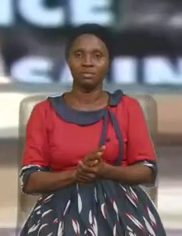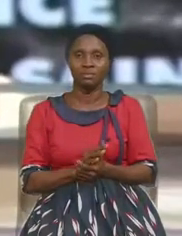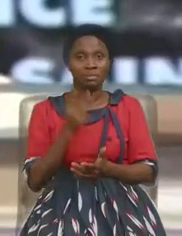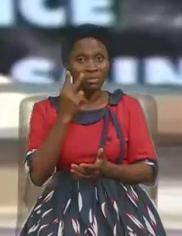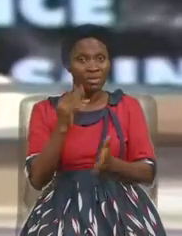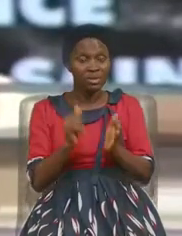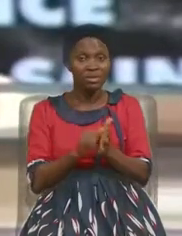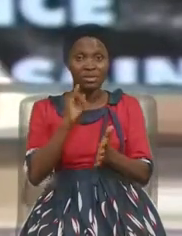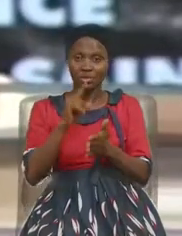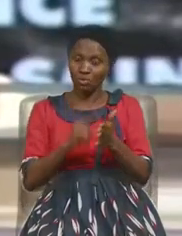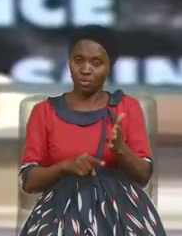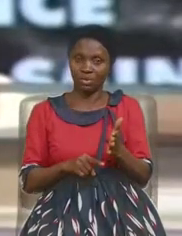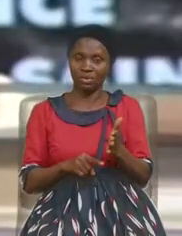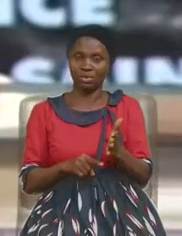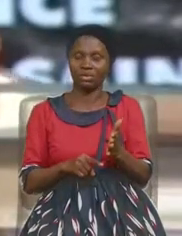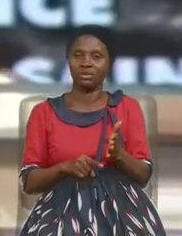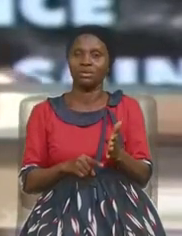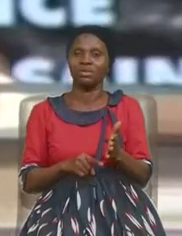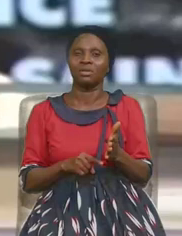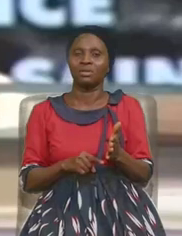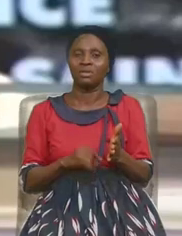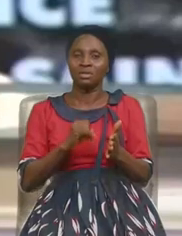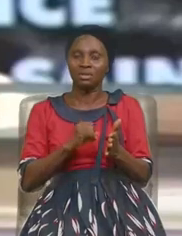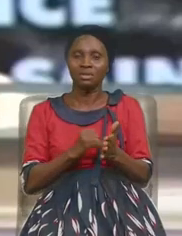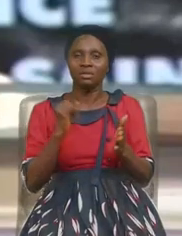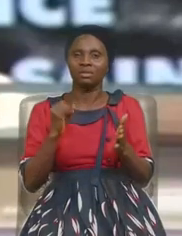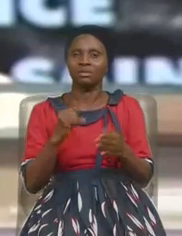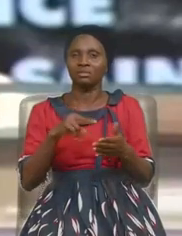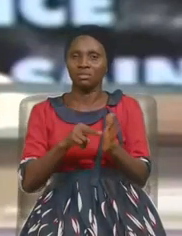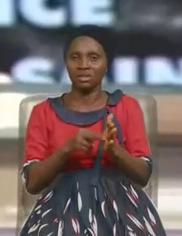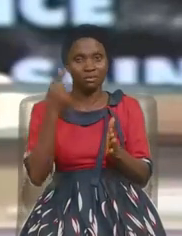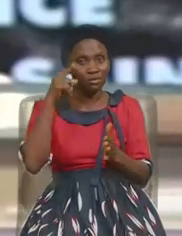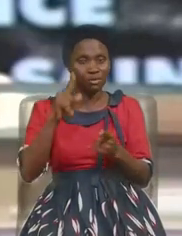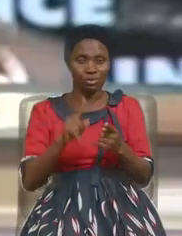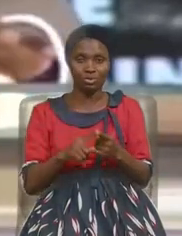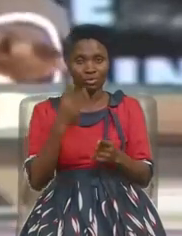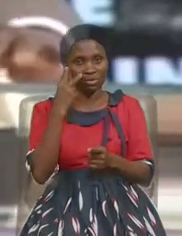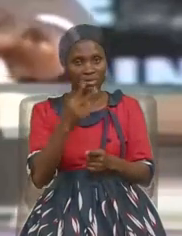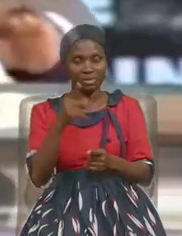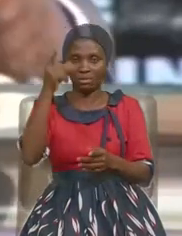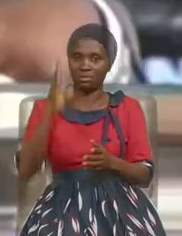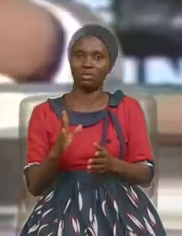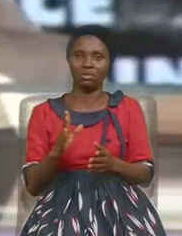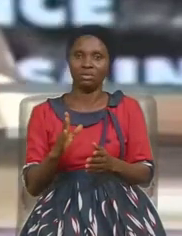faut pour que tu vois Dieu, non seulement sur la terre seulement, voir Dieu sur la terre.